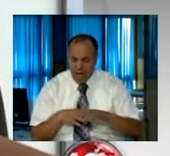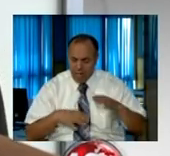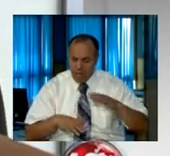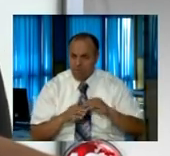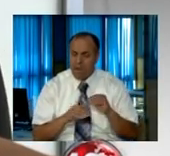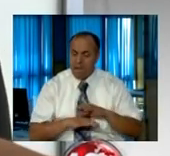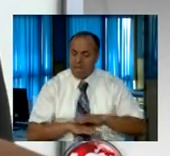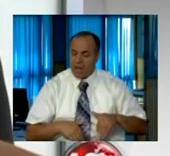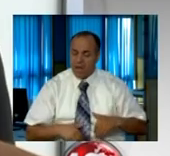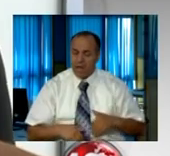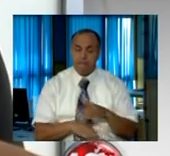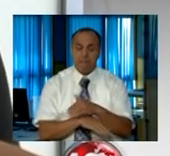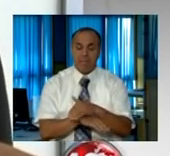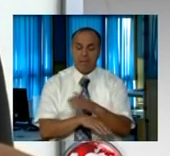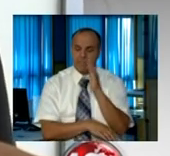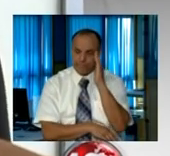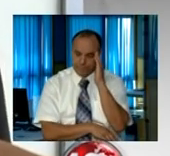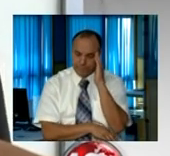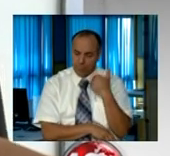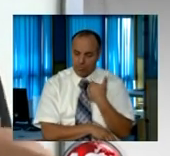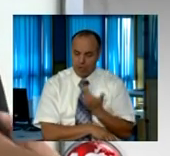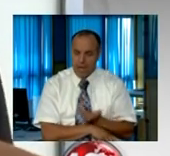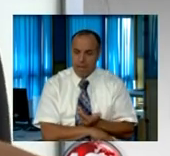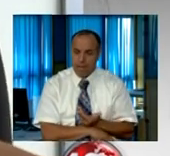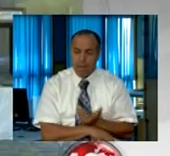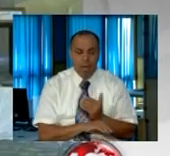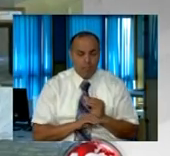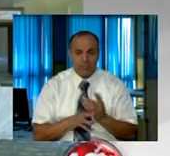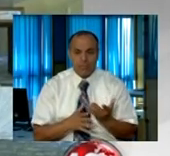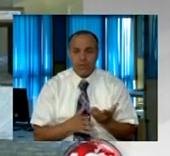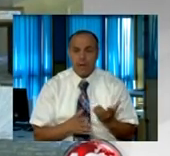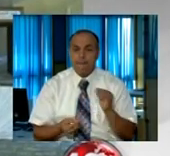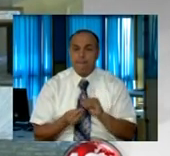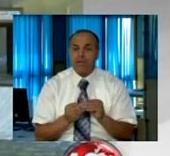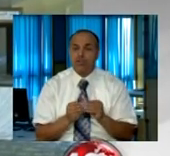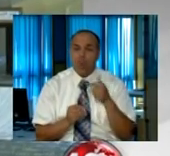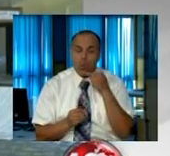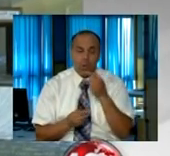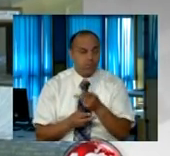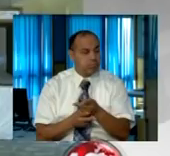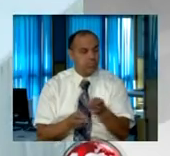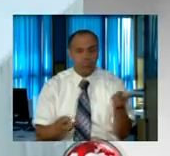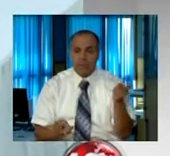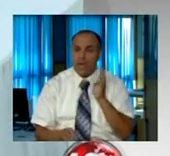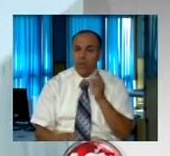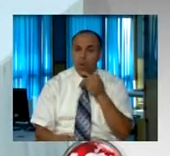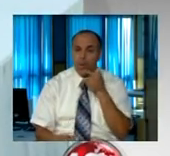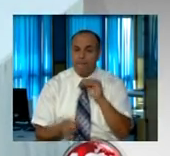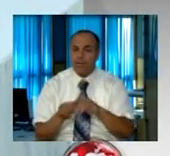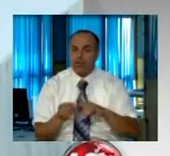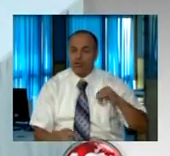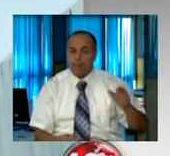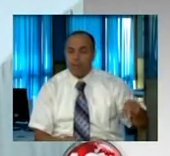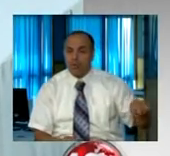والكل في الأخر ما يلقاش التأثير متاعه. مشاغل واهتمامات طرحت خلال ندوة حول مشاكل